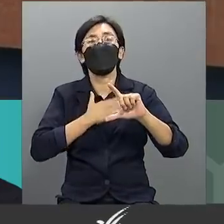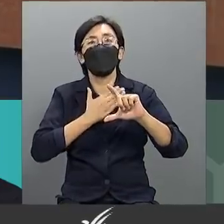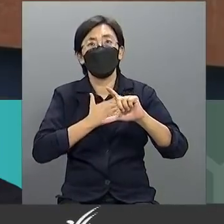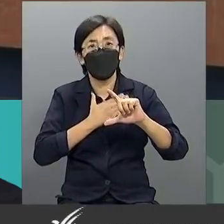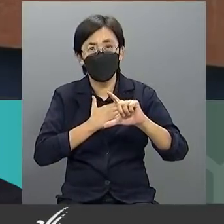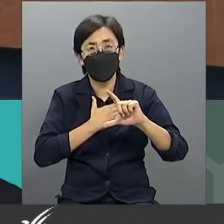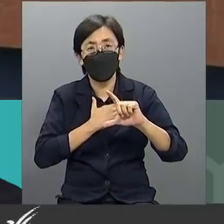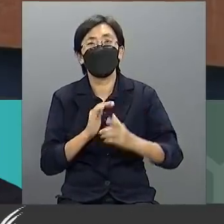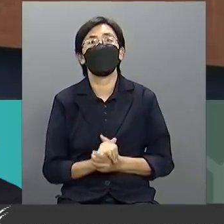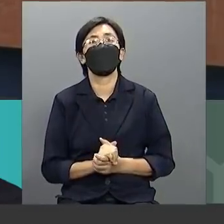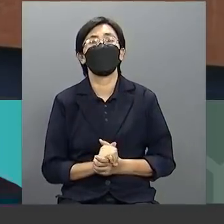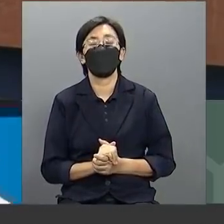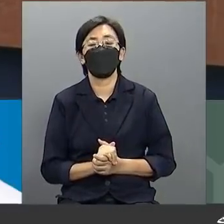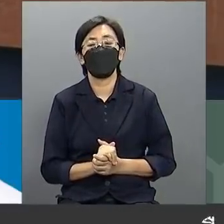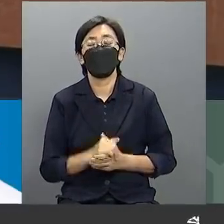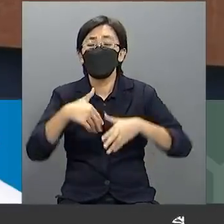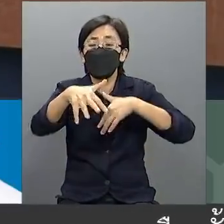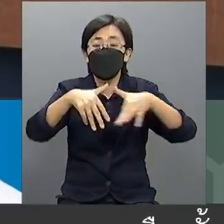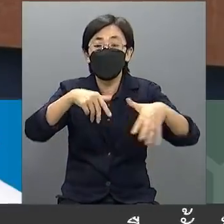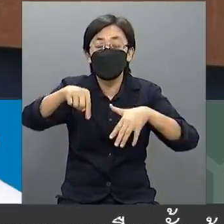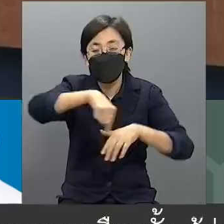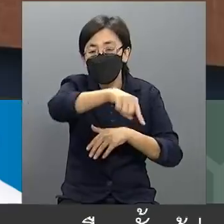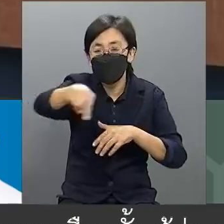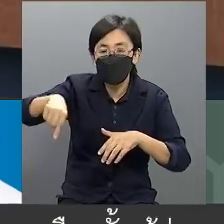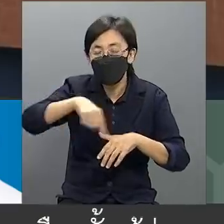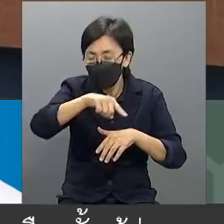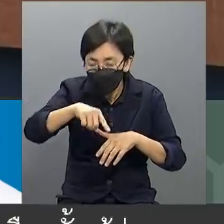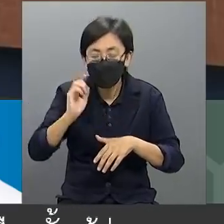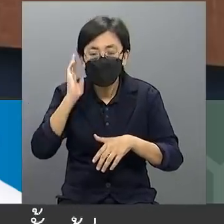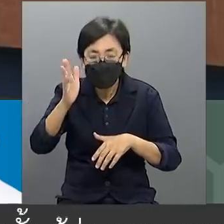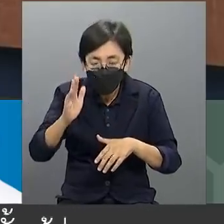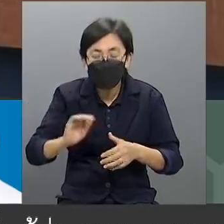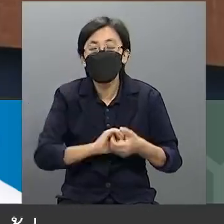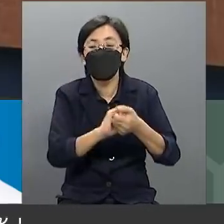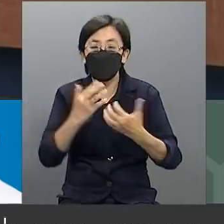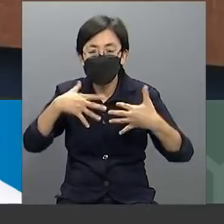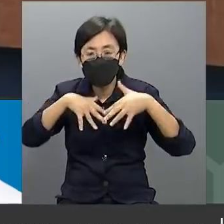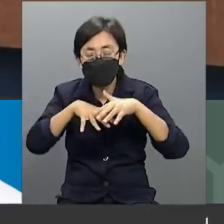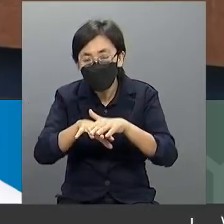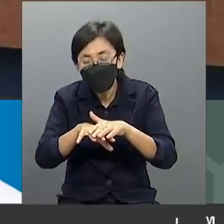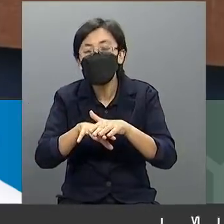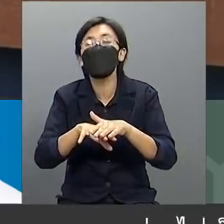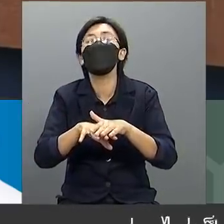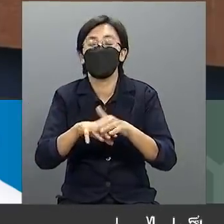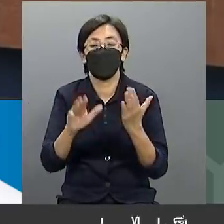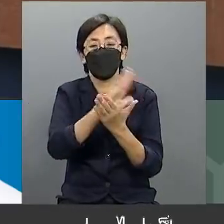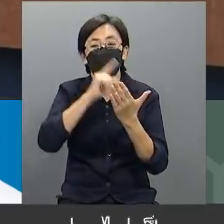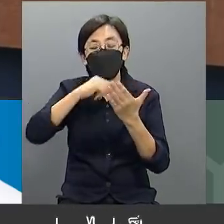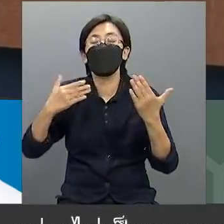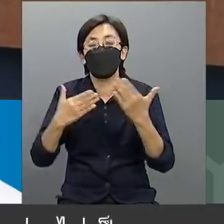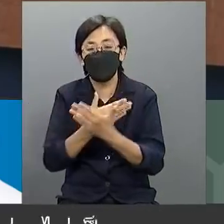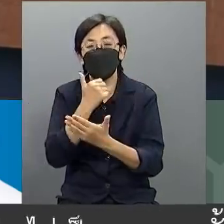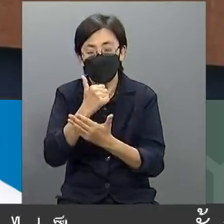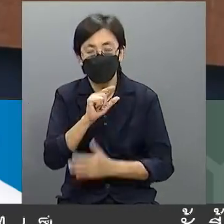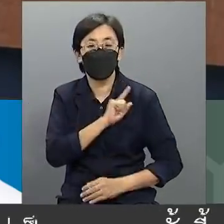พาประชาชนนะครับเดินไปสู่การเปลี่ยนแปลงร่วมกันเนี่ยภัยที่โดยต้องอบรับความแตกต่างๆยังคงต้องทำภารกิจนั้น